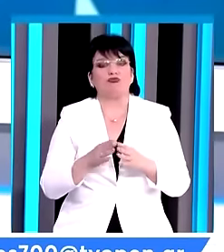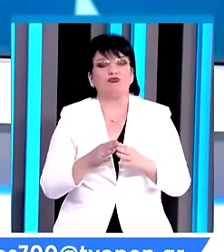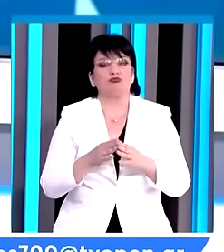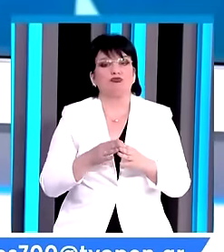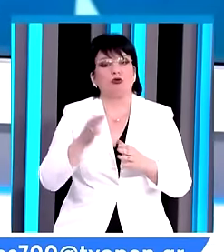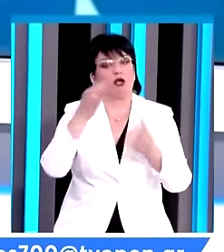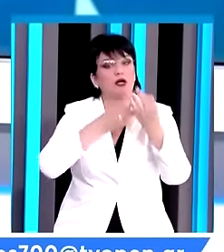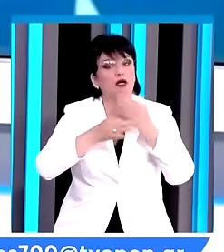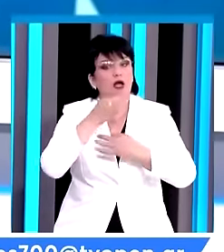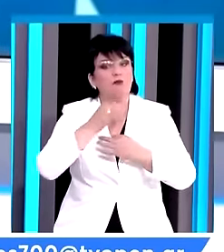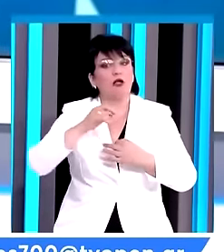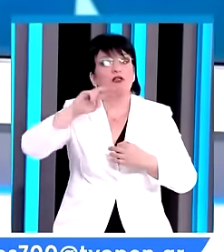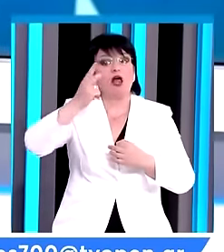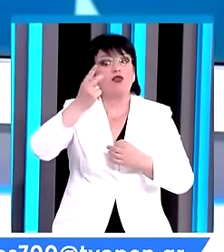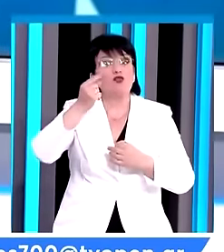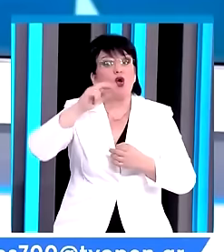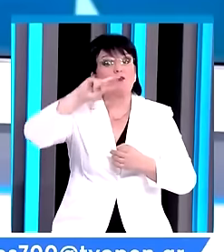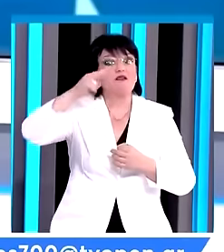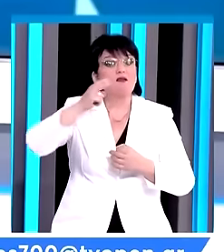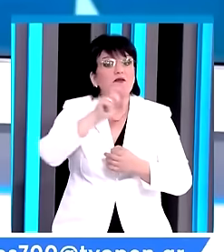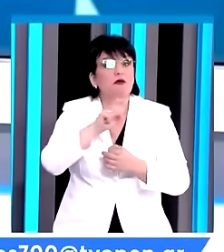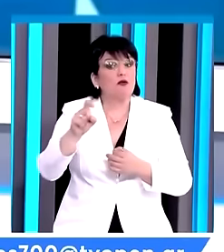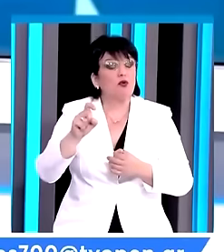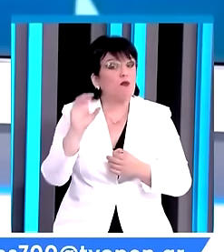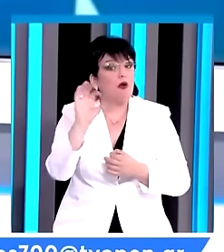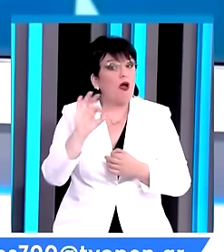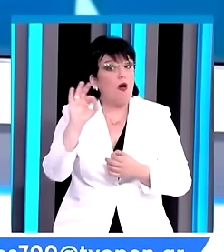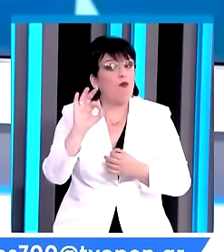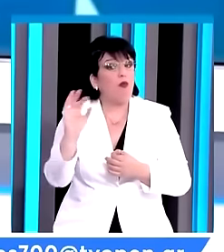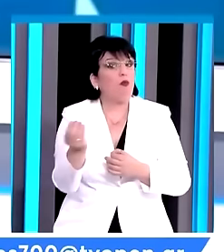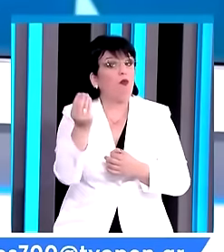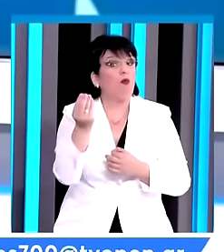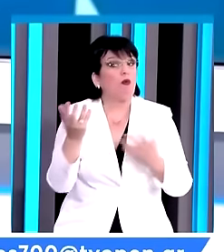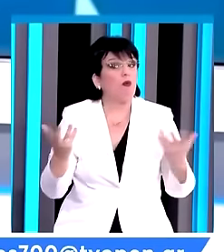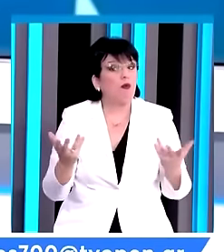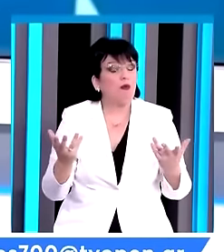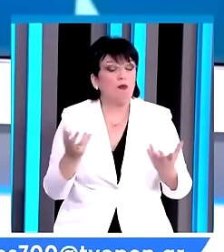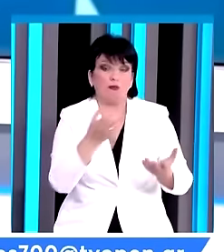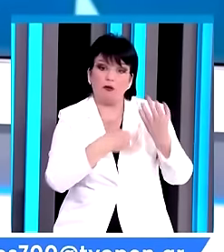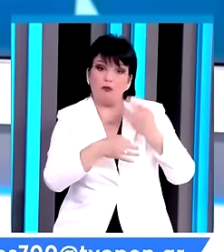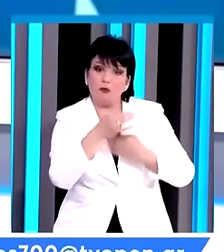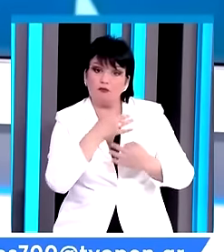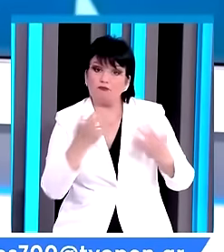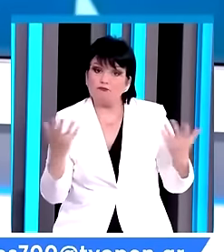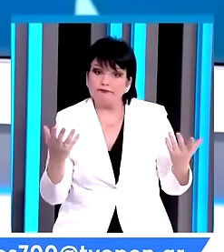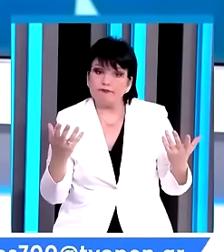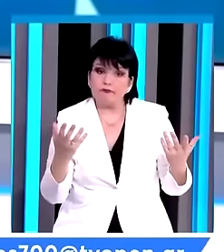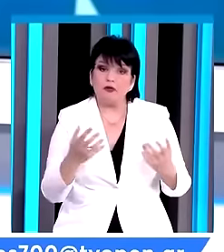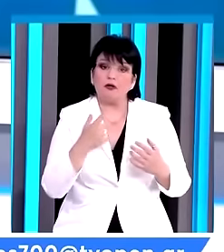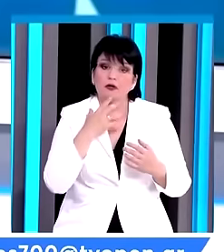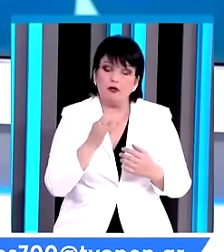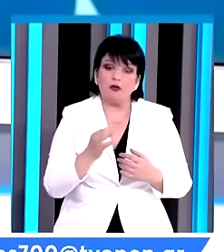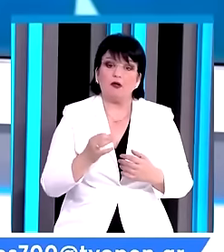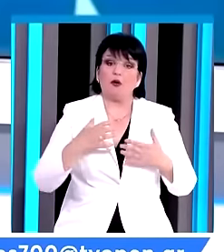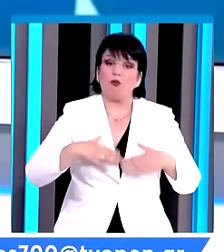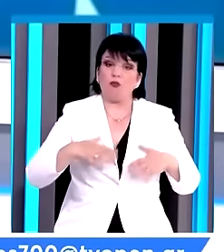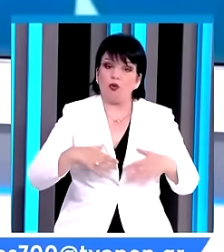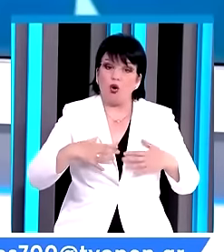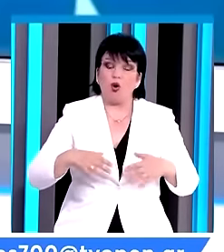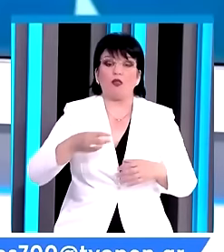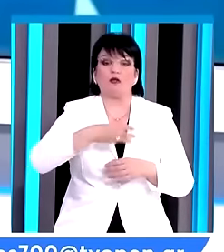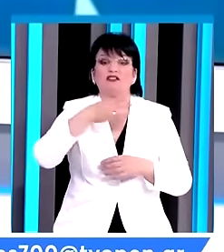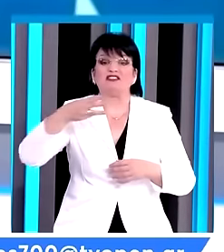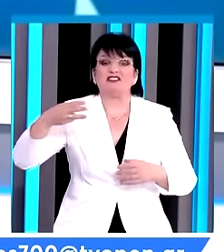μας πει που θα βρούμε τα 2,5 δις, τα οποία θα λείπουν τον χρόνο. Θα έχουμε την ευκαιρία να συζητήσουμε στη Βουλή και την πρόταση του